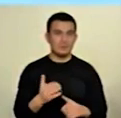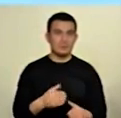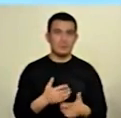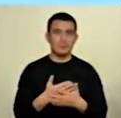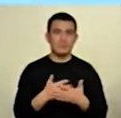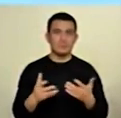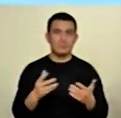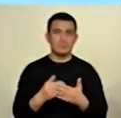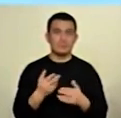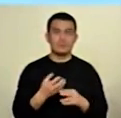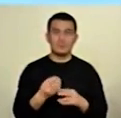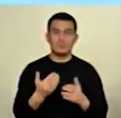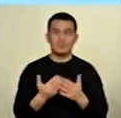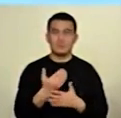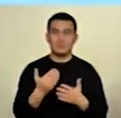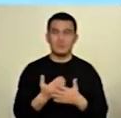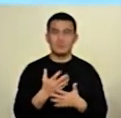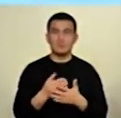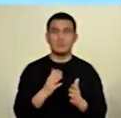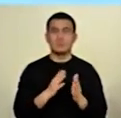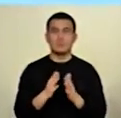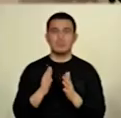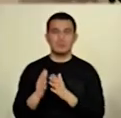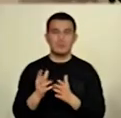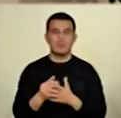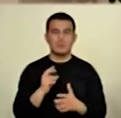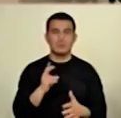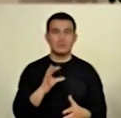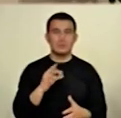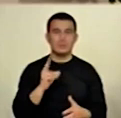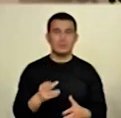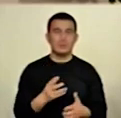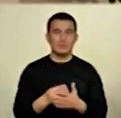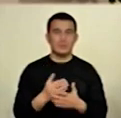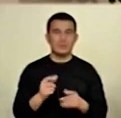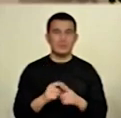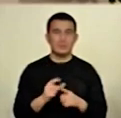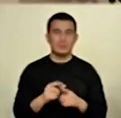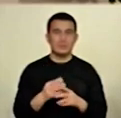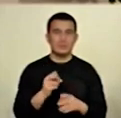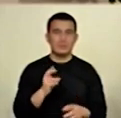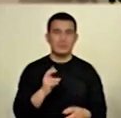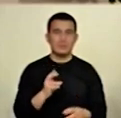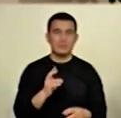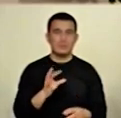sahifalarimiz ro'yxati yana paydo bo'ldi. Ulardan keyingisini blog nomli veb sahifamizni tanladik. Endi blog nomli